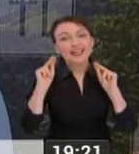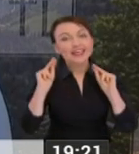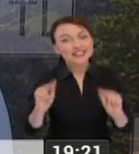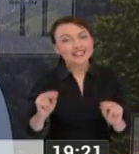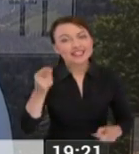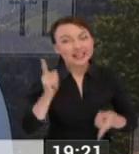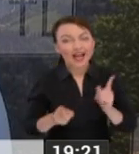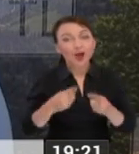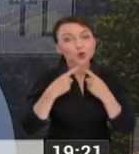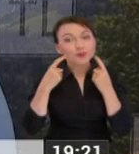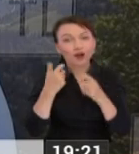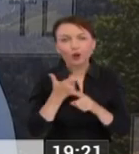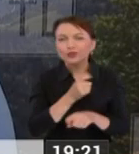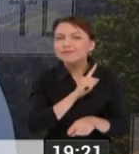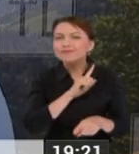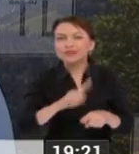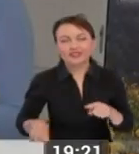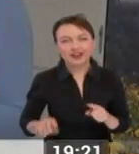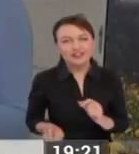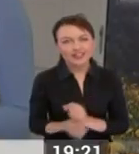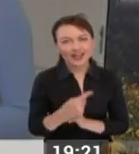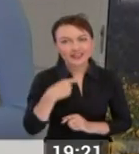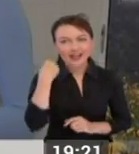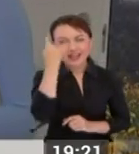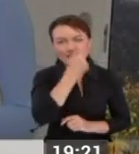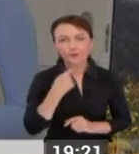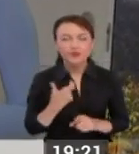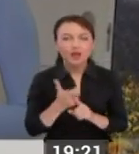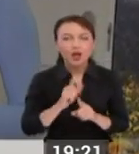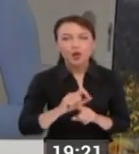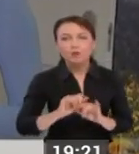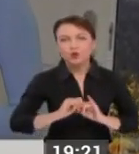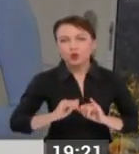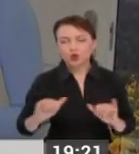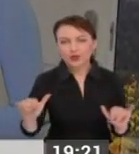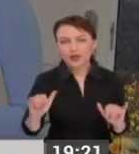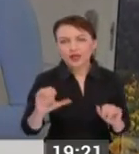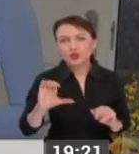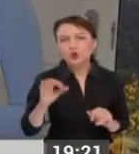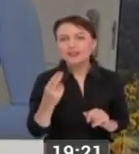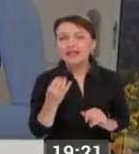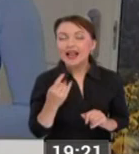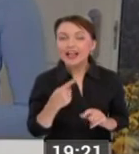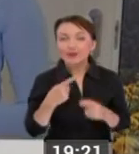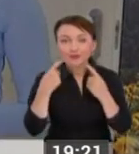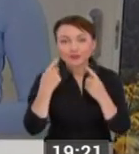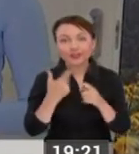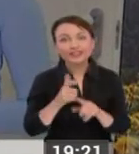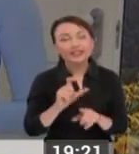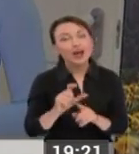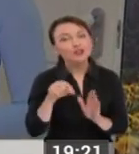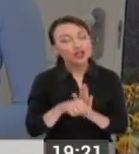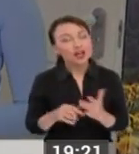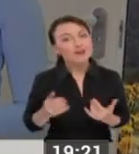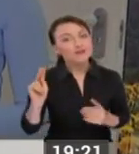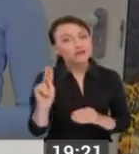улыбка, вона дуже швидко виникає на лице. Одна з найпоширеніших, так звана соціальна усмішка – це ознака вихованості та